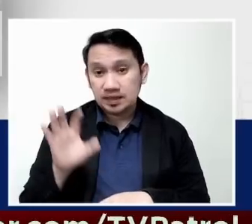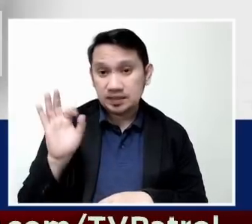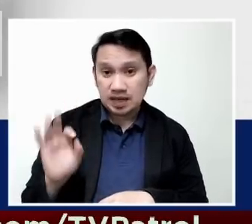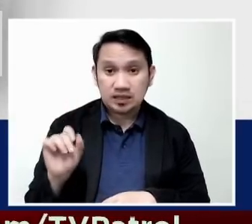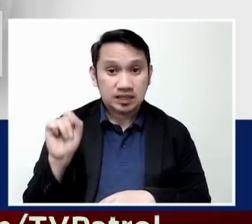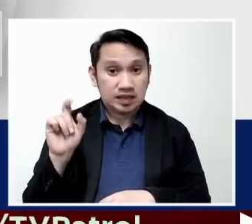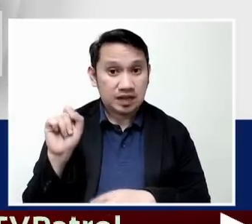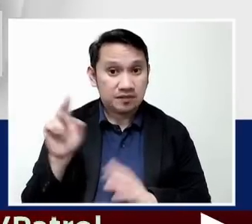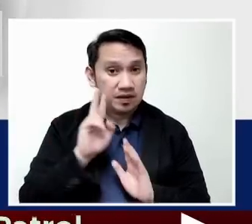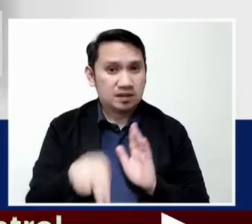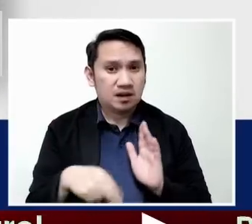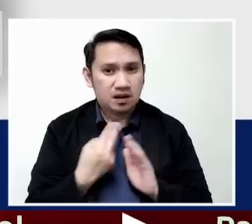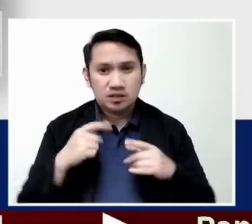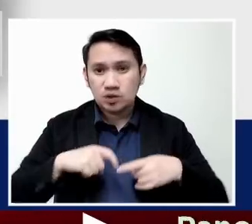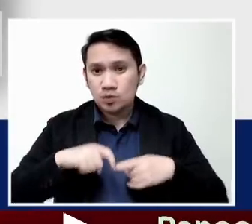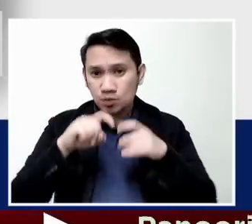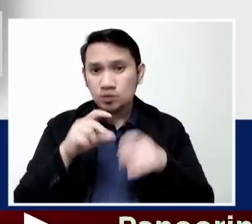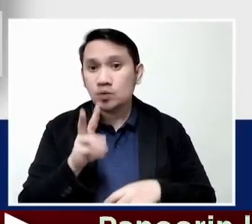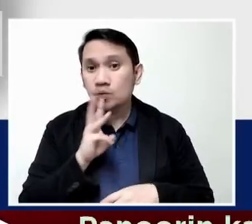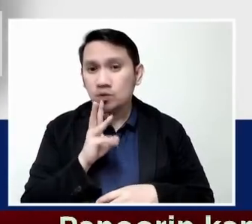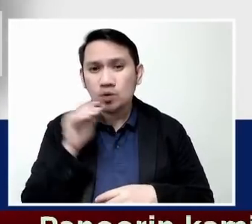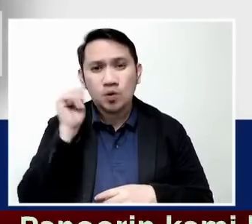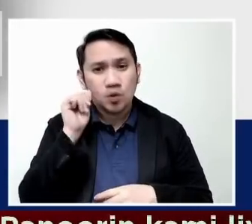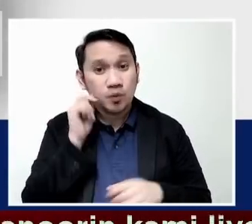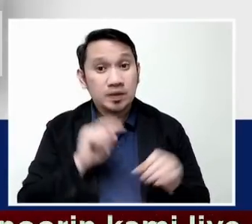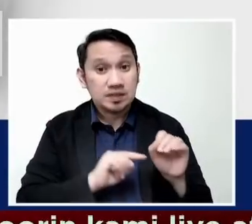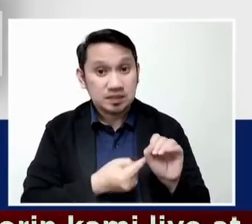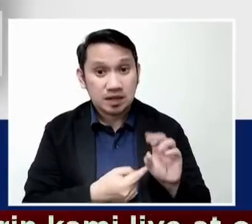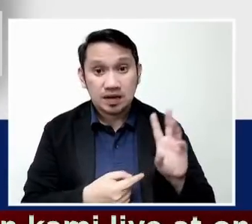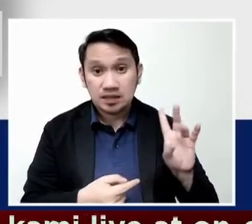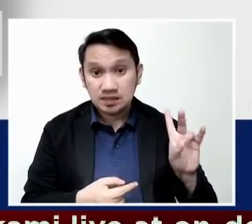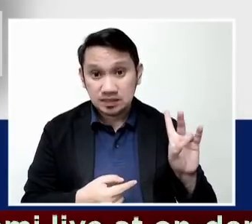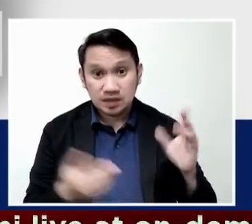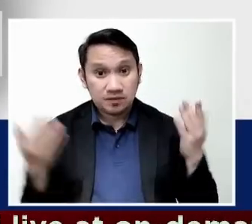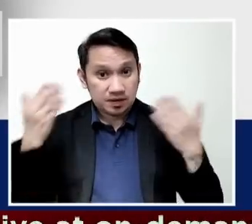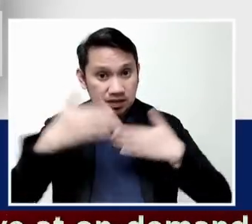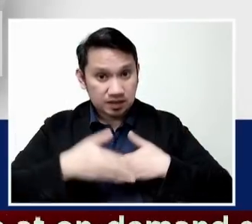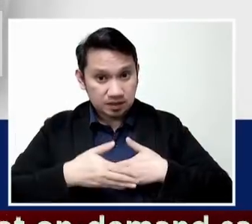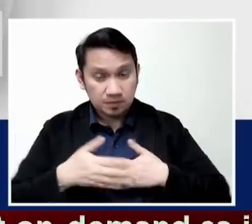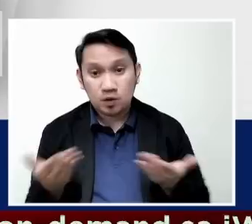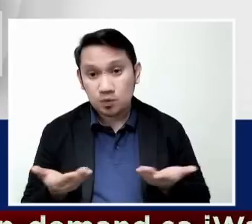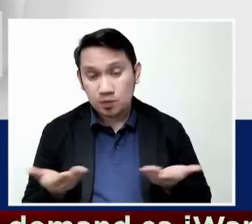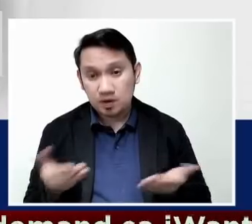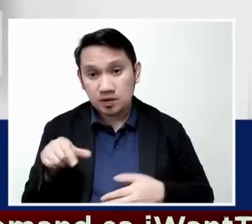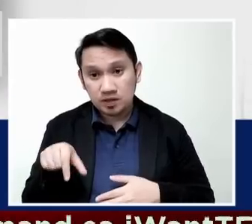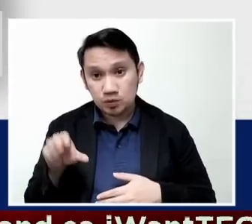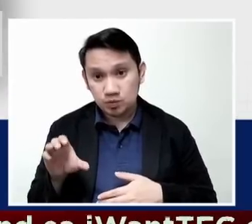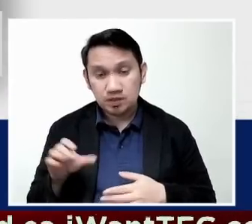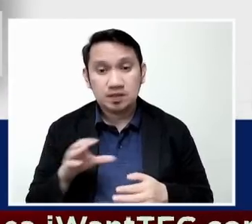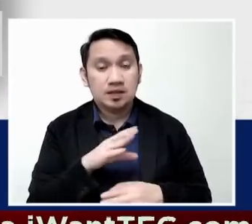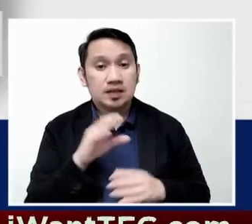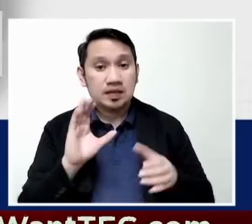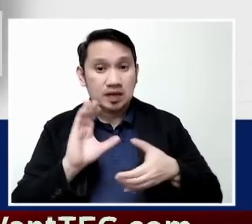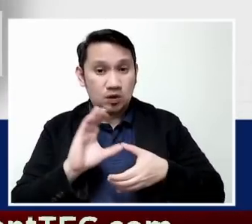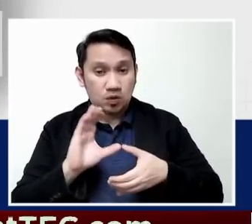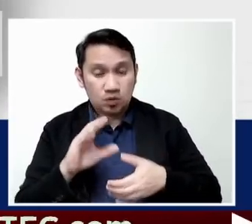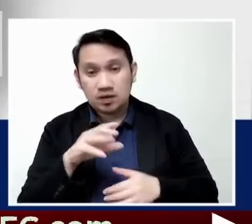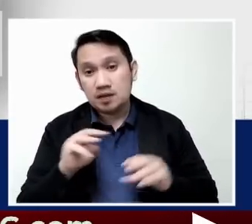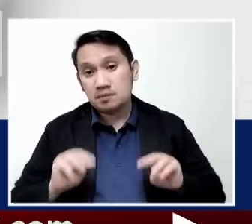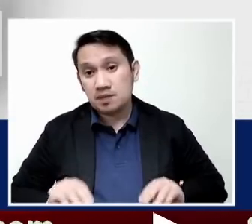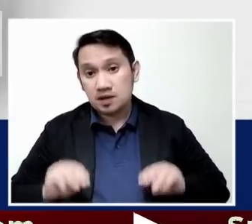9 hanggang 11 oras mawawala ng tubig araw-araw na mag-uumpisa alas 7 ng gabi sa mga bahagi ng Quezon City, Caloocan,